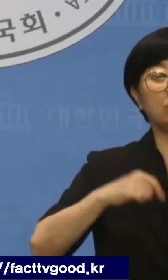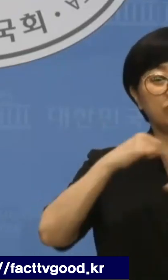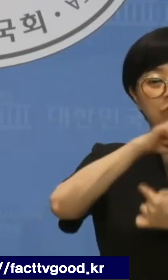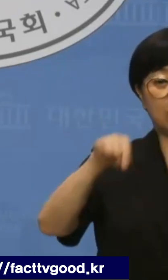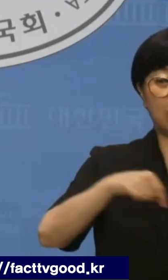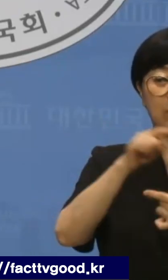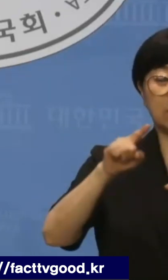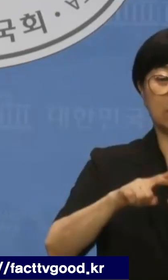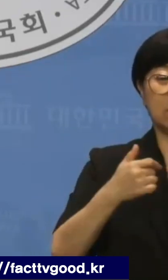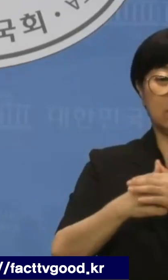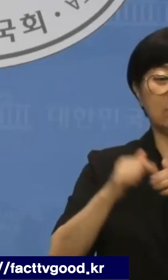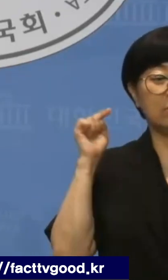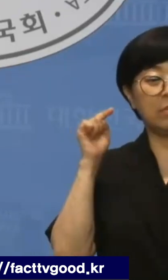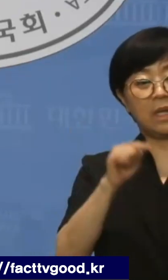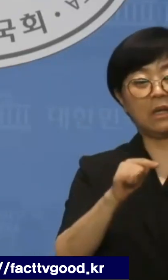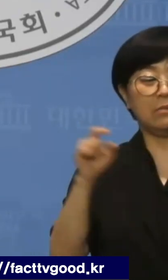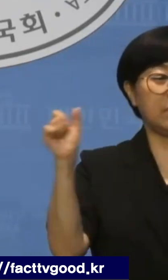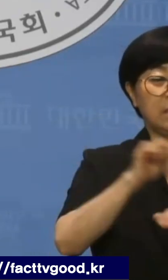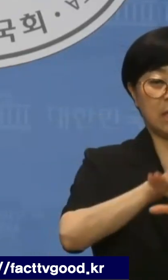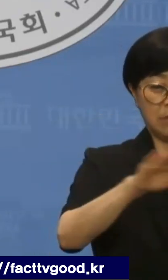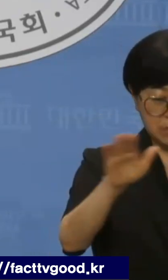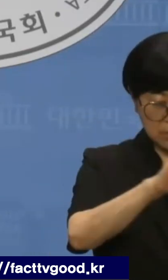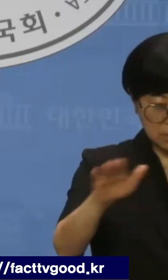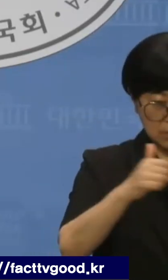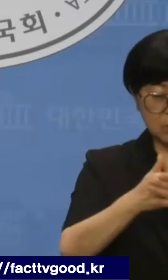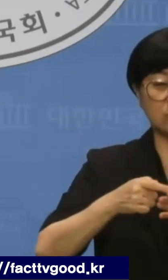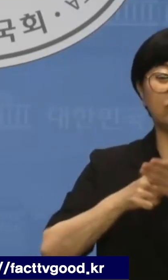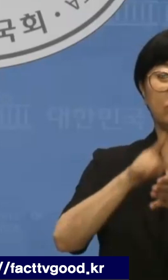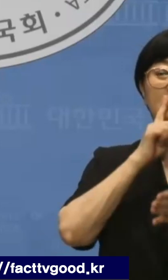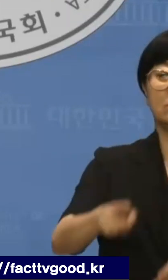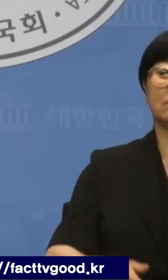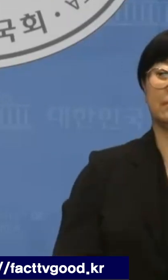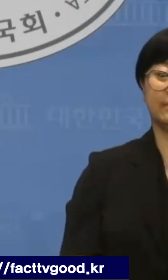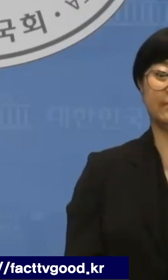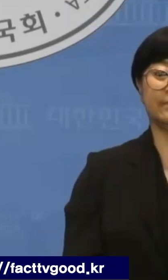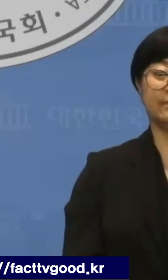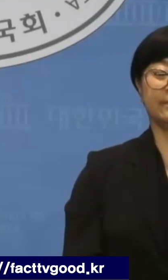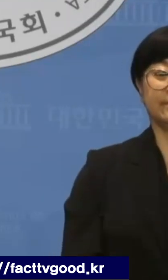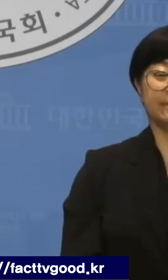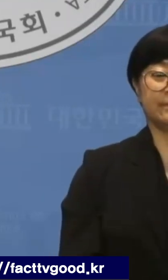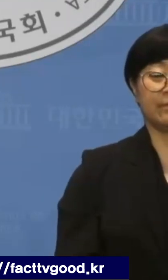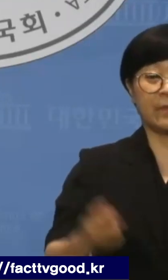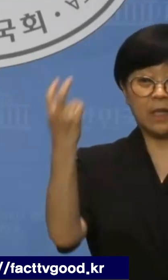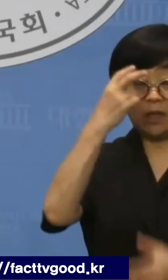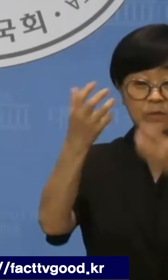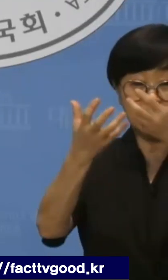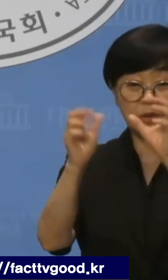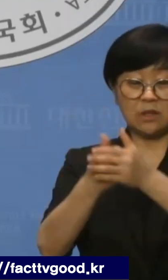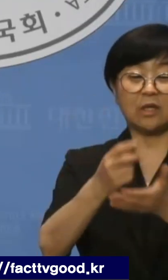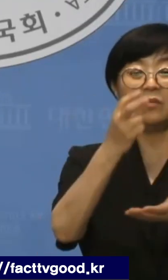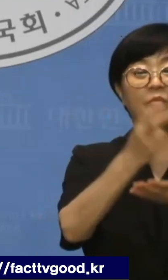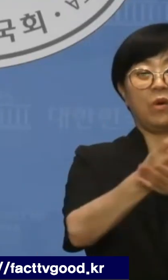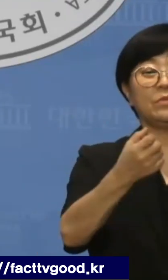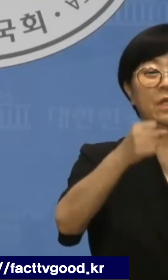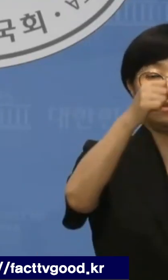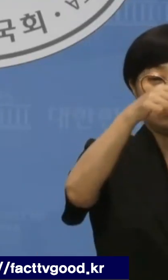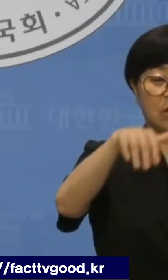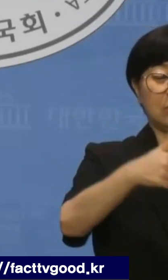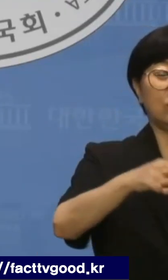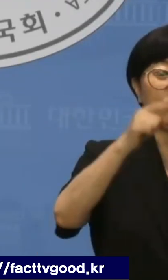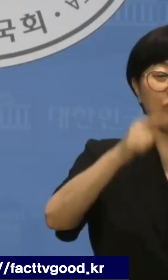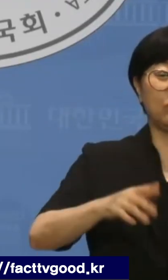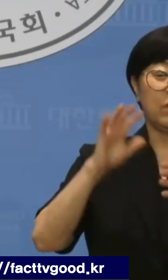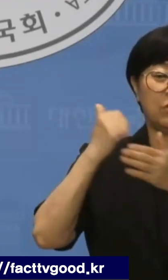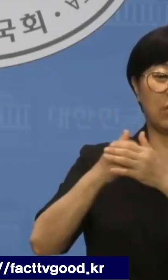방식은 상명하달, 속전속결, 졸속추진입니다. 감사원에 이어 법제처까지 윤석열